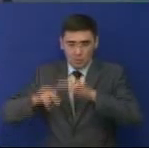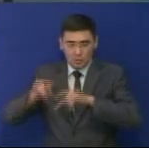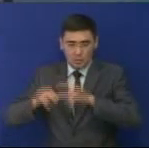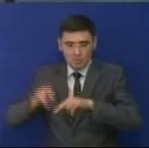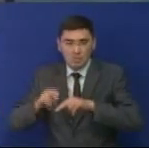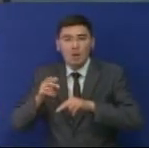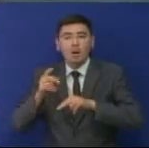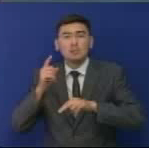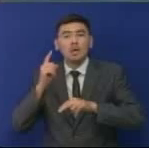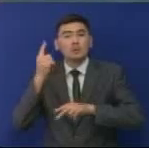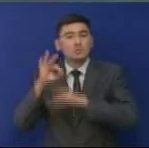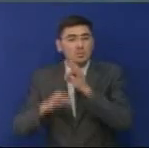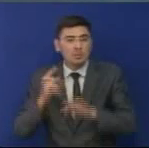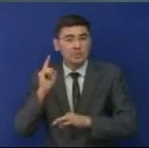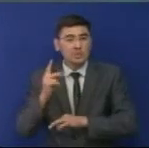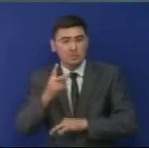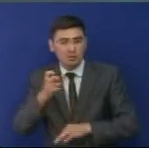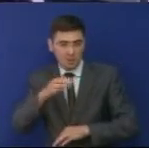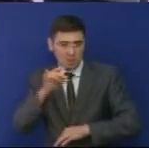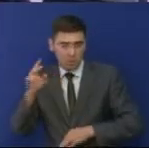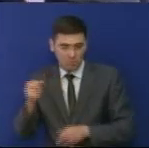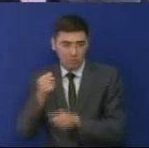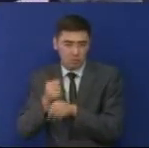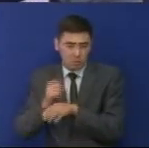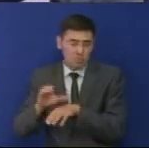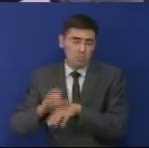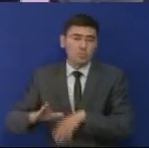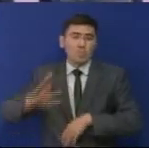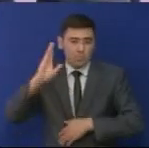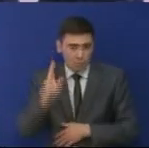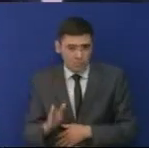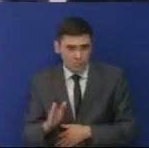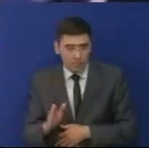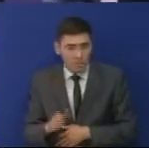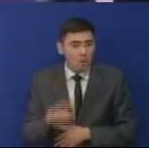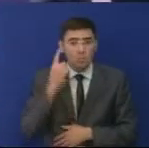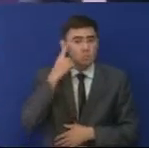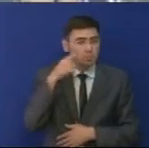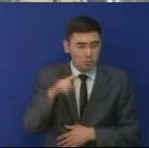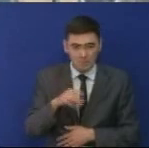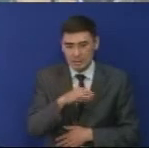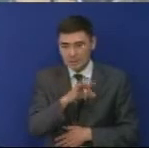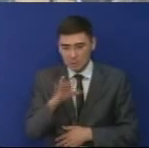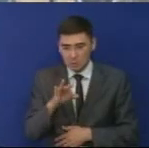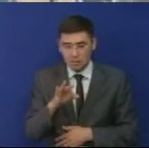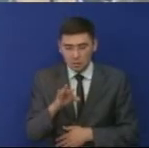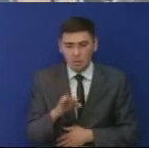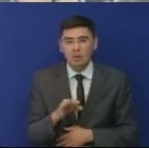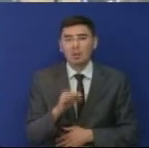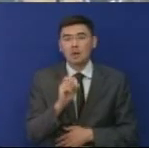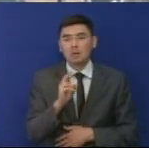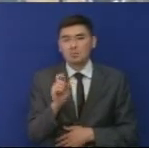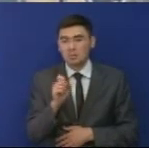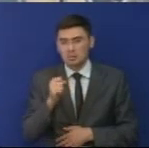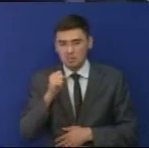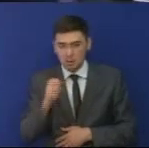мощностью 1200 тонн в сутки по подсолнечнику, рапсу и льну. Инициатором проекта является товарищ с ограниченной ответственностью «Казак